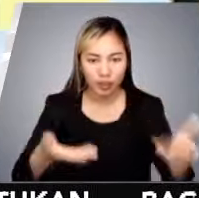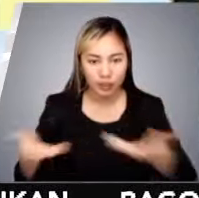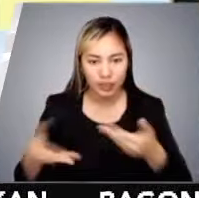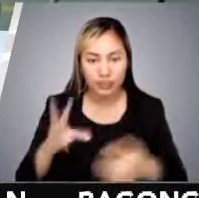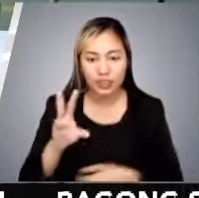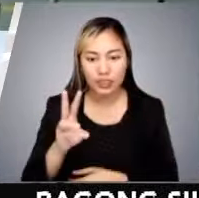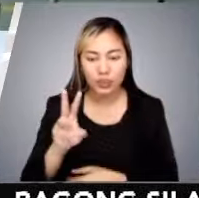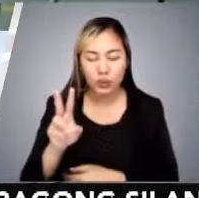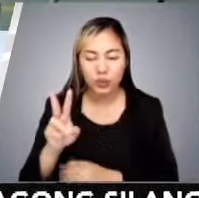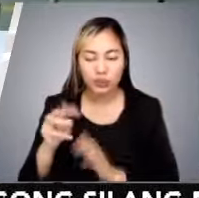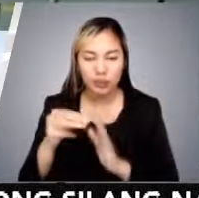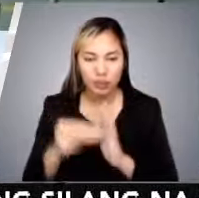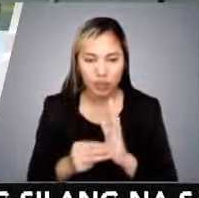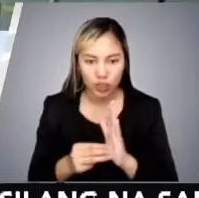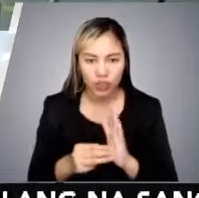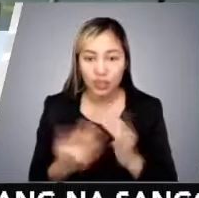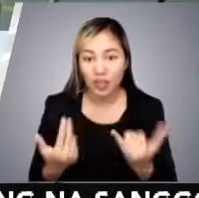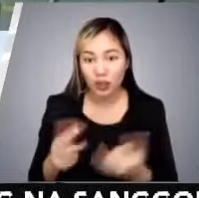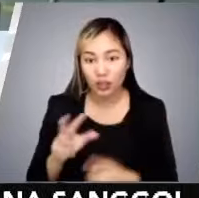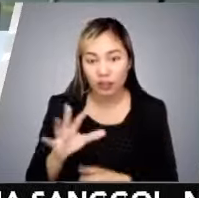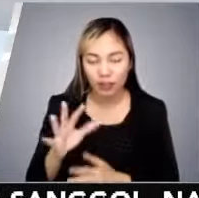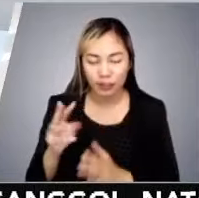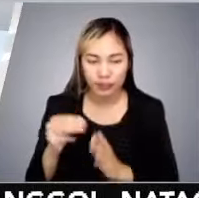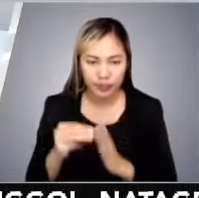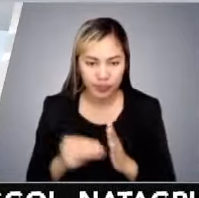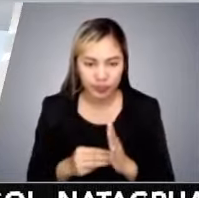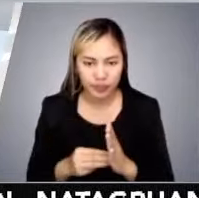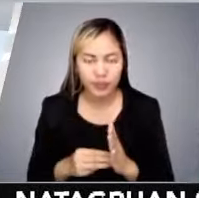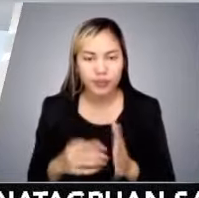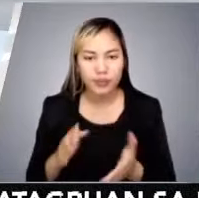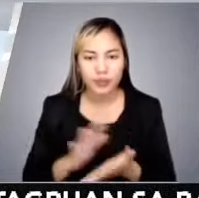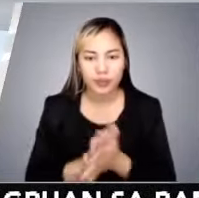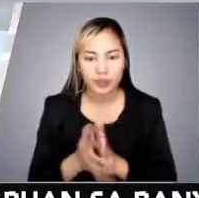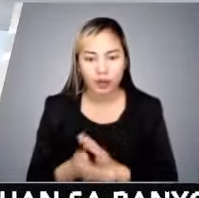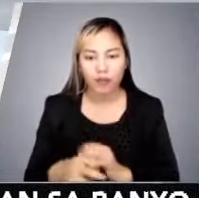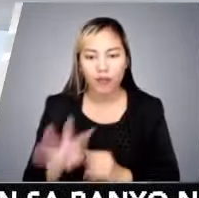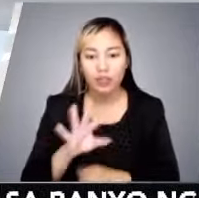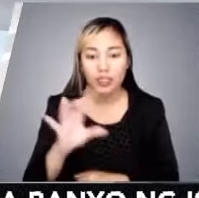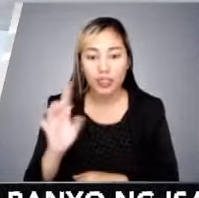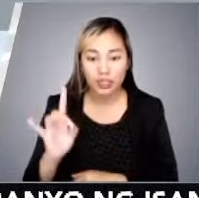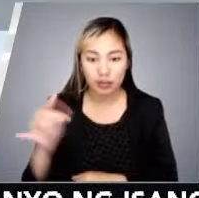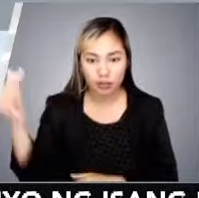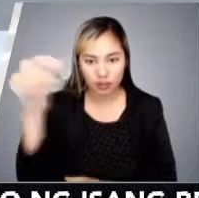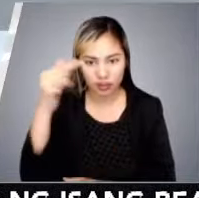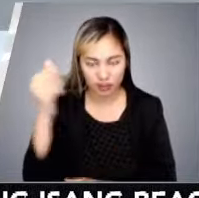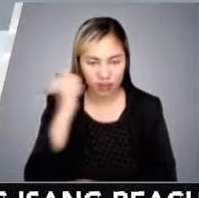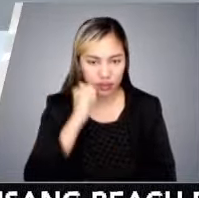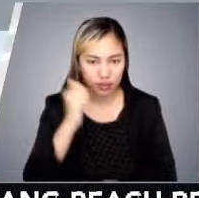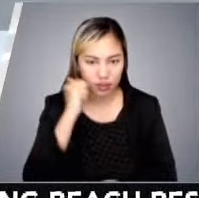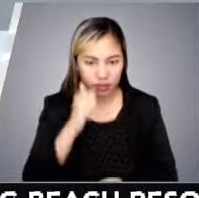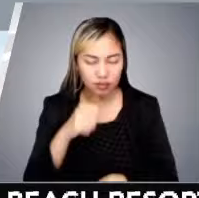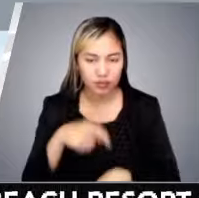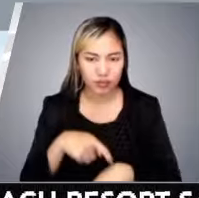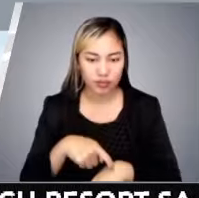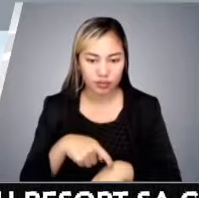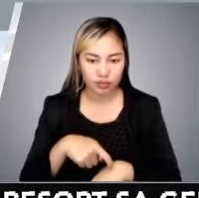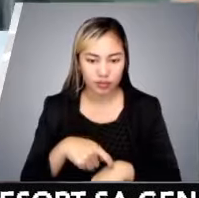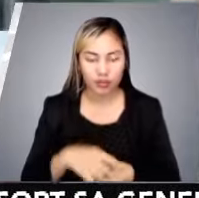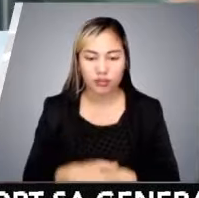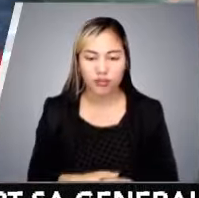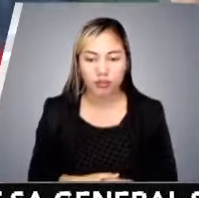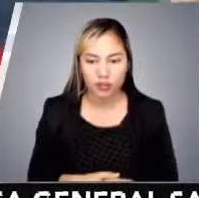35 million. Mula 40, gagawing 48 flights ang kayang i-accommodate kada oras. 58,000 jobs din ang target